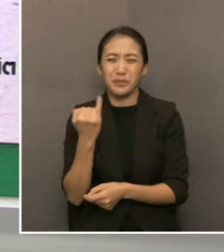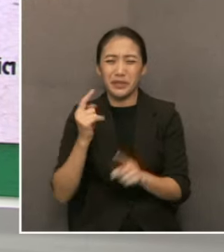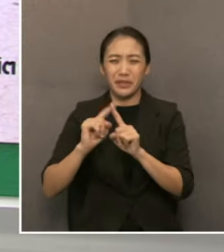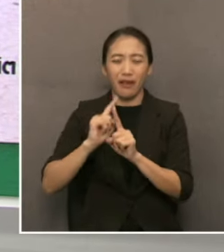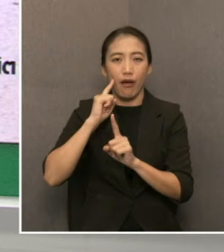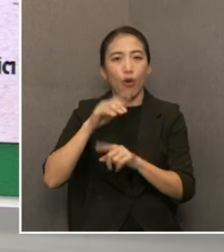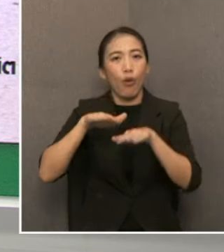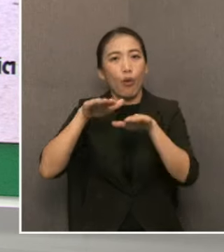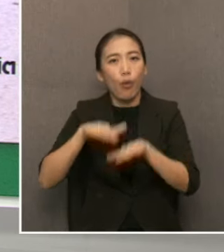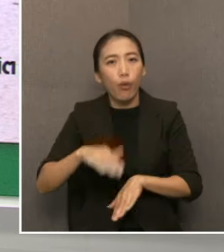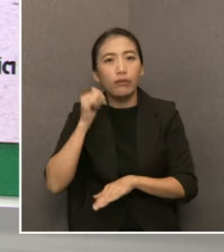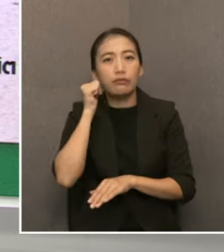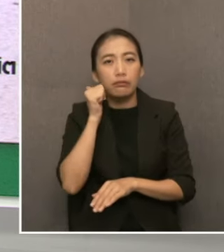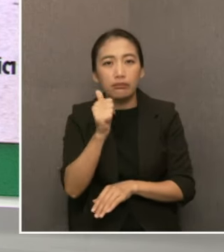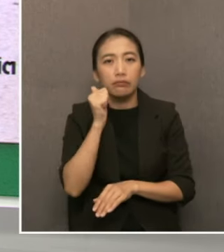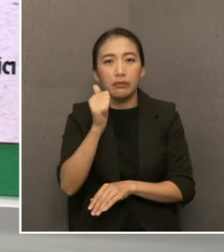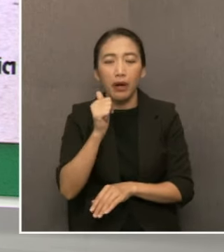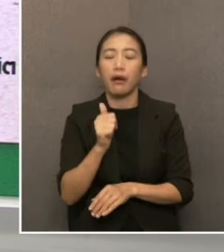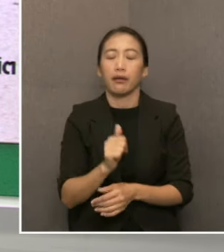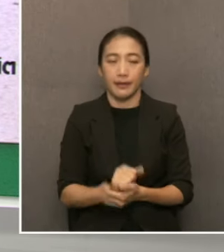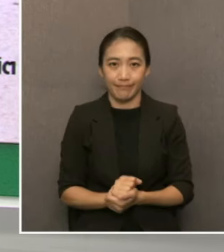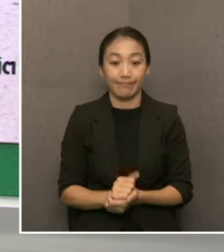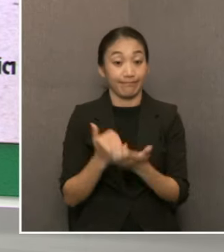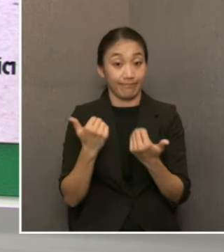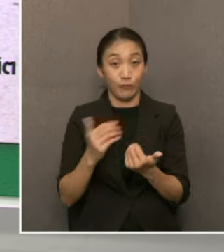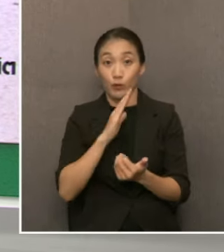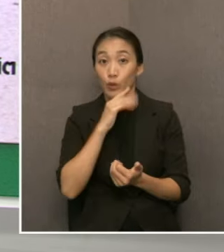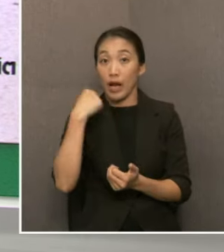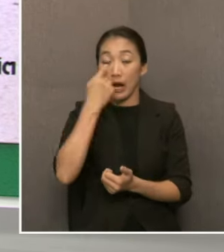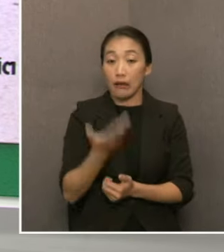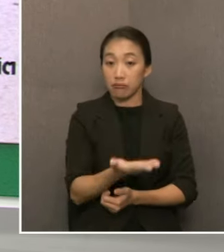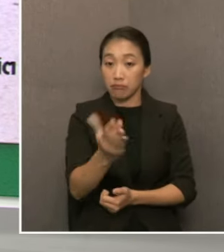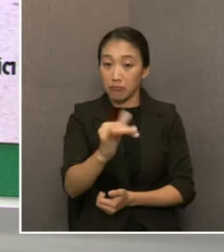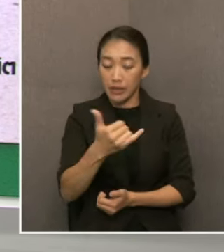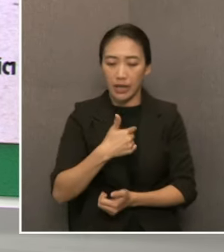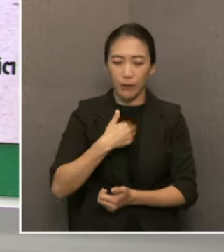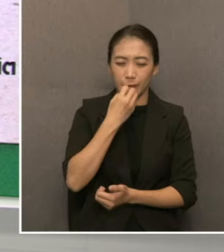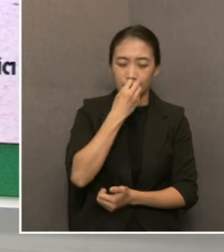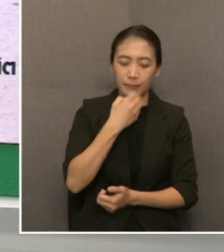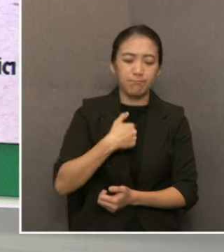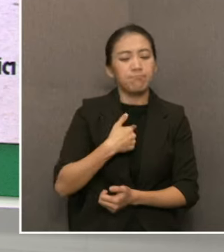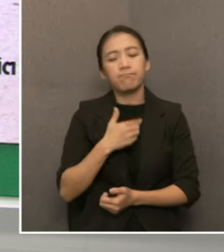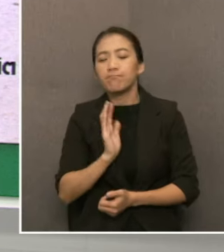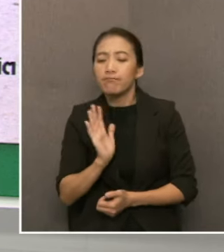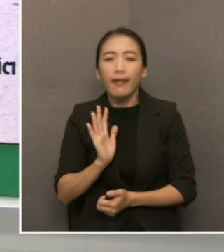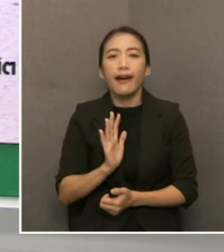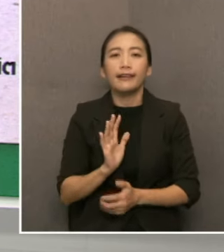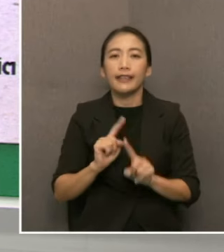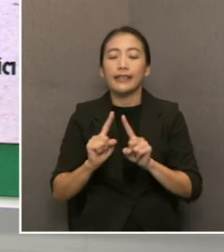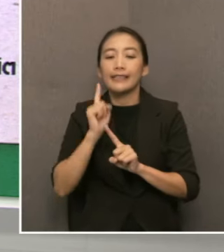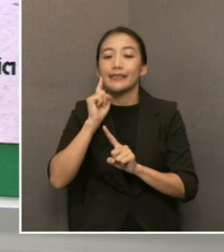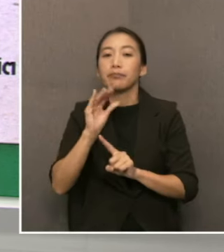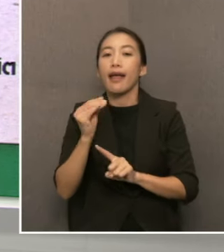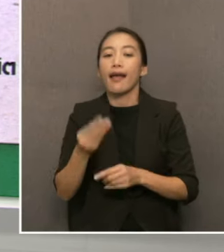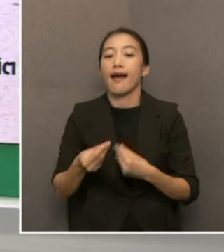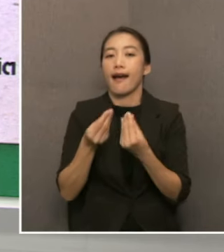คะผู้บริจาคเหล่านี้ให้เข้ามาบริจาคอาหารส่วนเกินเหล่านี้เพื่อไปใช้ประโยชน์ต่อได้อย่างไรก็มีแนวทางก็คืออาจจะให้สิทธิพิเศษการ